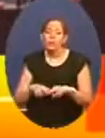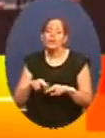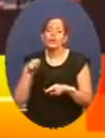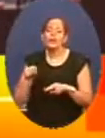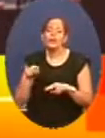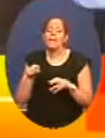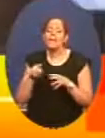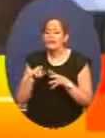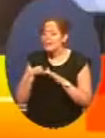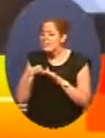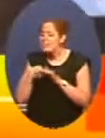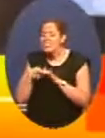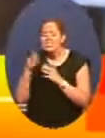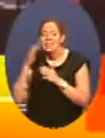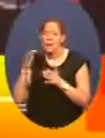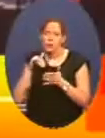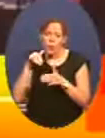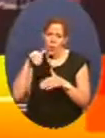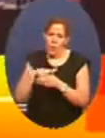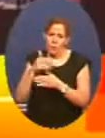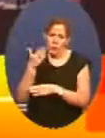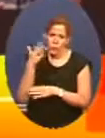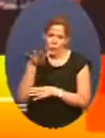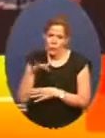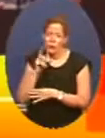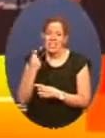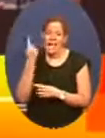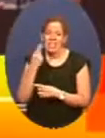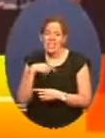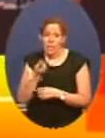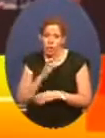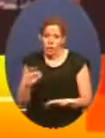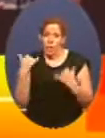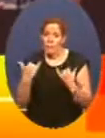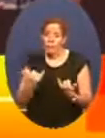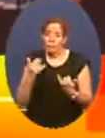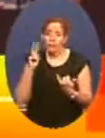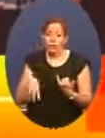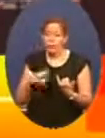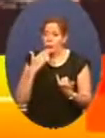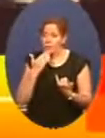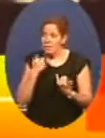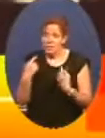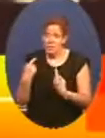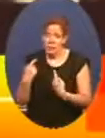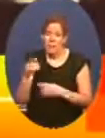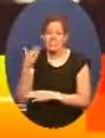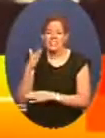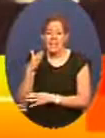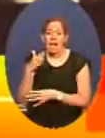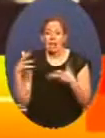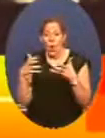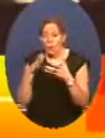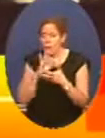זר בתוך מדינות הלאום האירופאיות. כן. זה היה אחד הטענות שלהם. היום, כשיש ליהודים בעצמם מדינת לאום